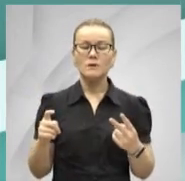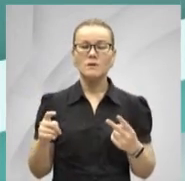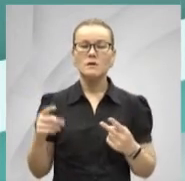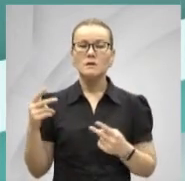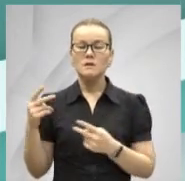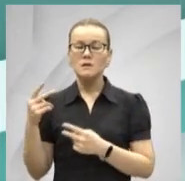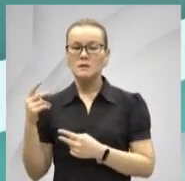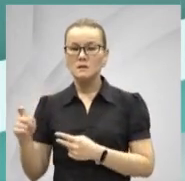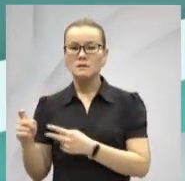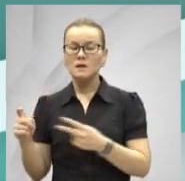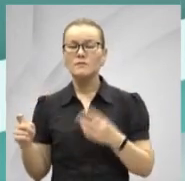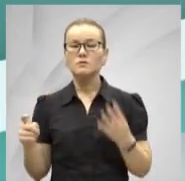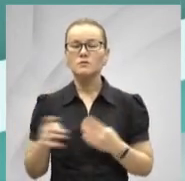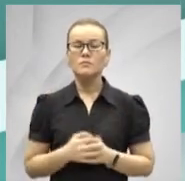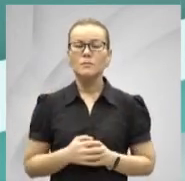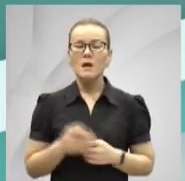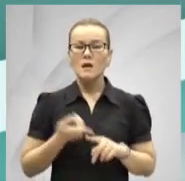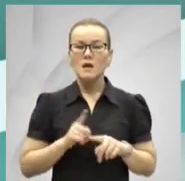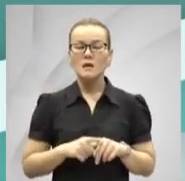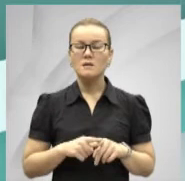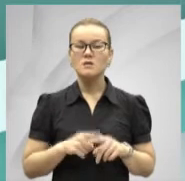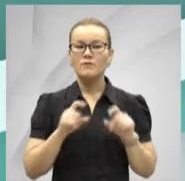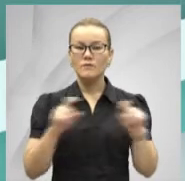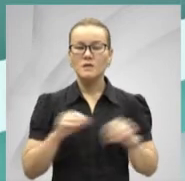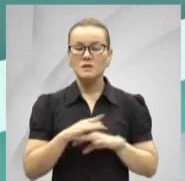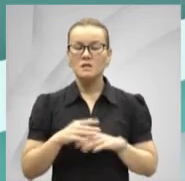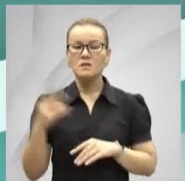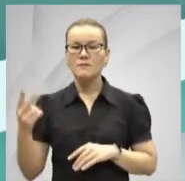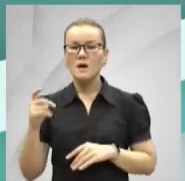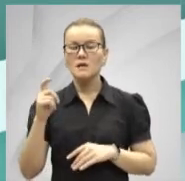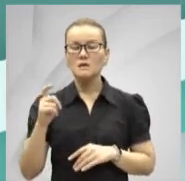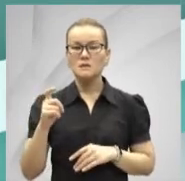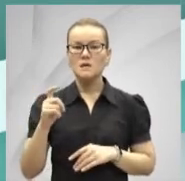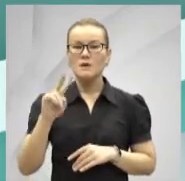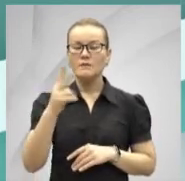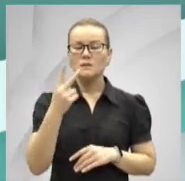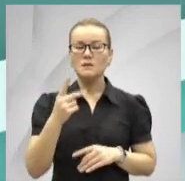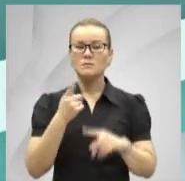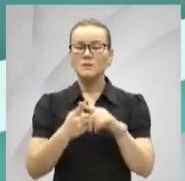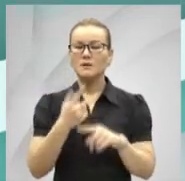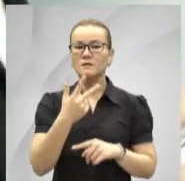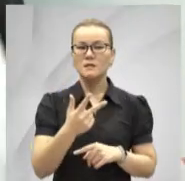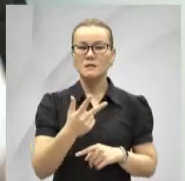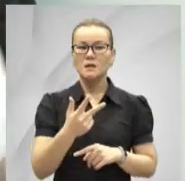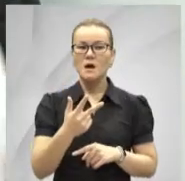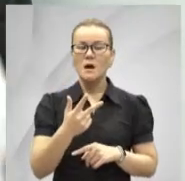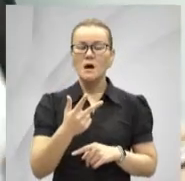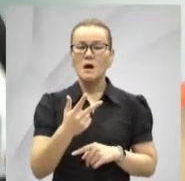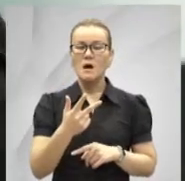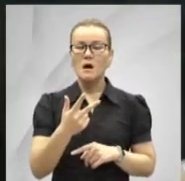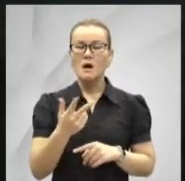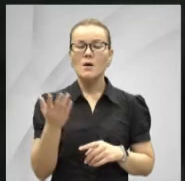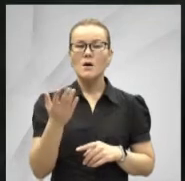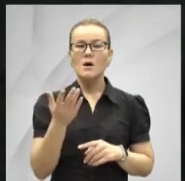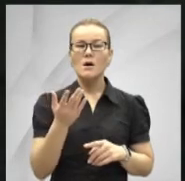Это же выражение 2х в квадрате прибавить 3 приравняем к другому значению